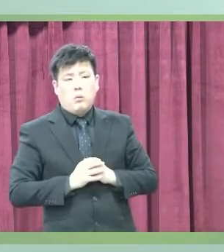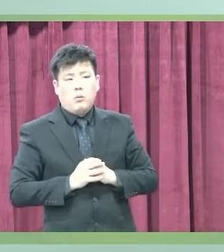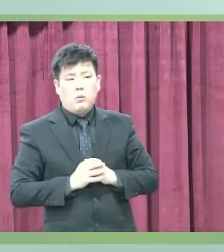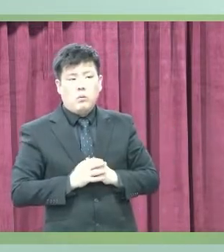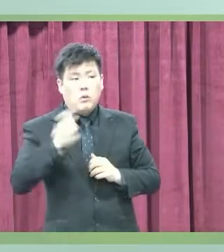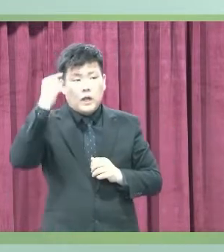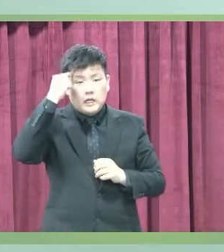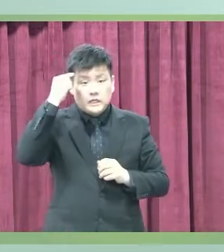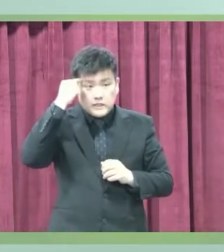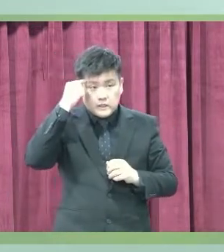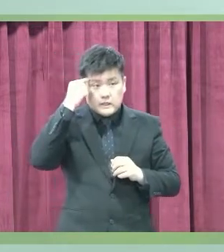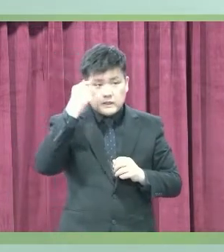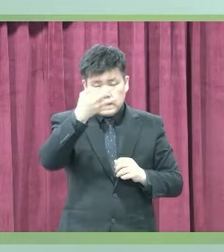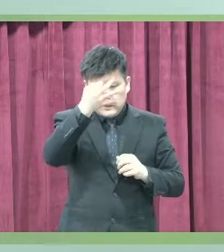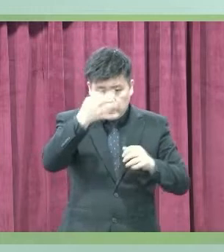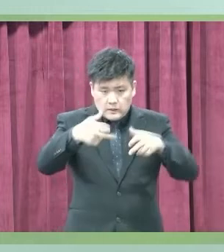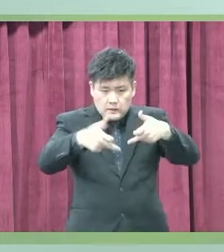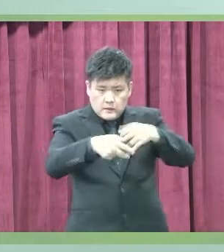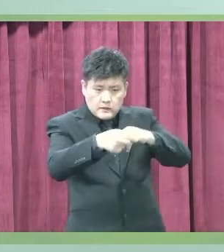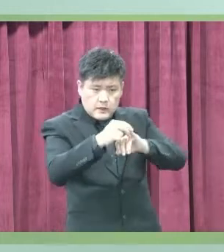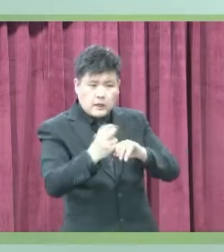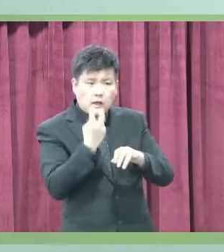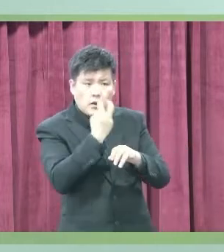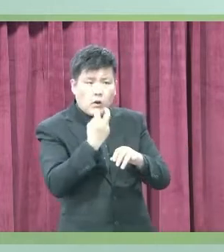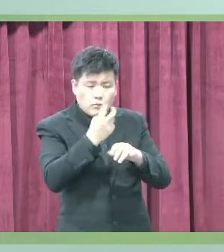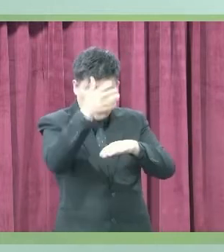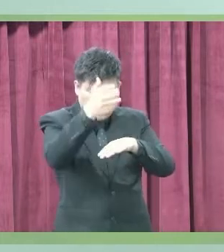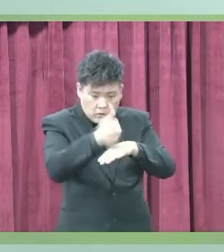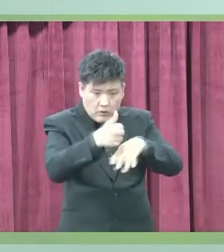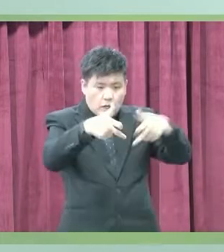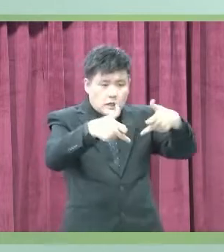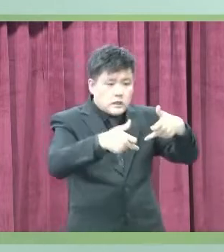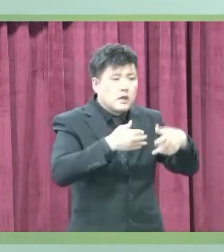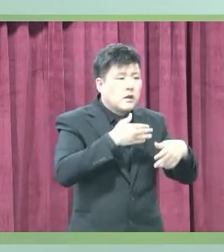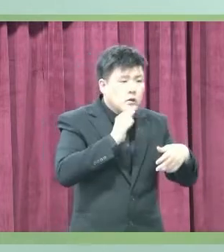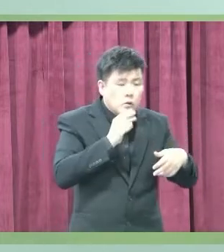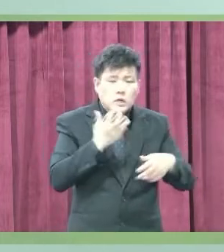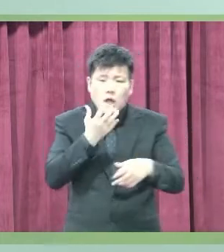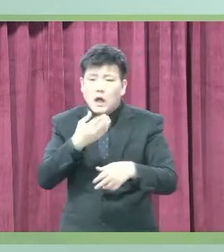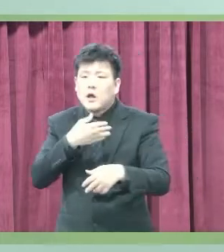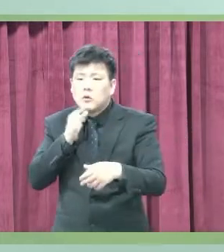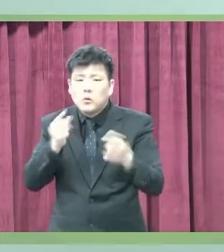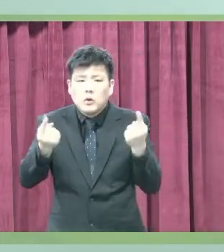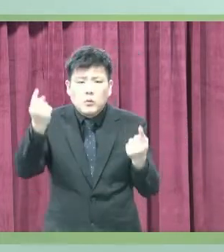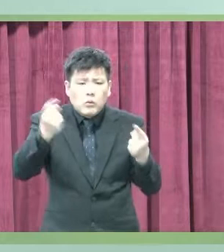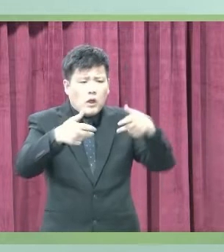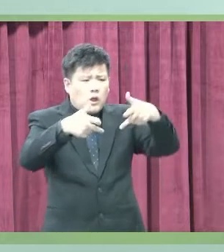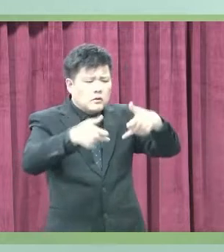인지기능 장애 검사 결과 모든 연령대에서 장애 노인이 비장애 노인보다 큰 비율을 보이고